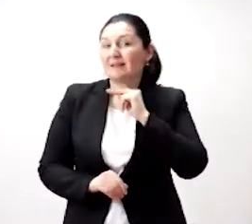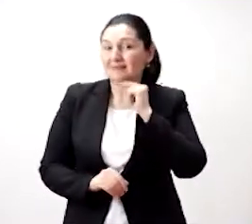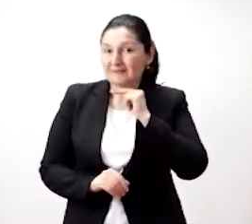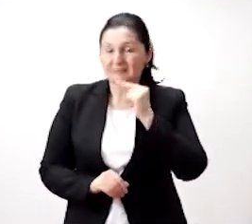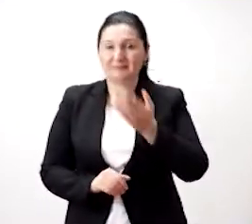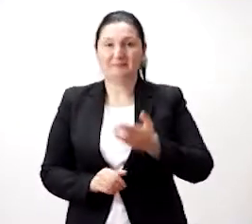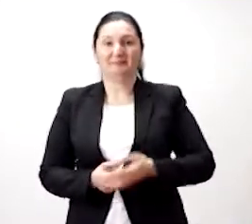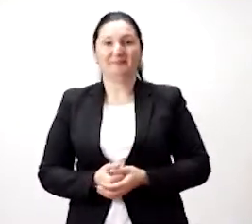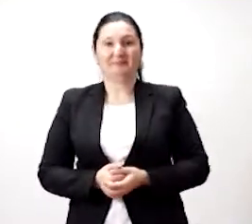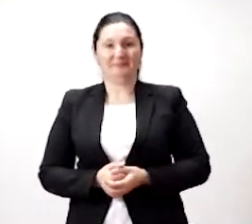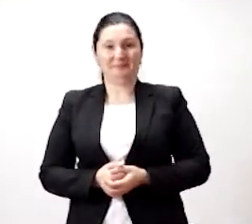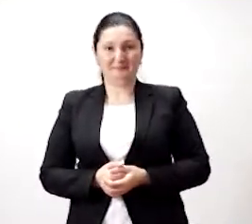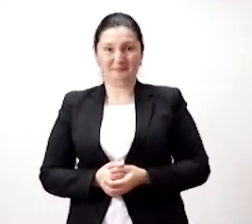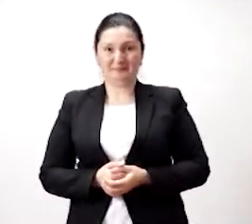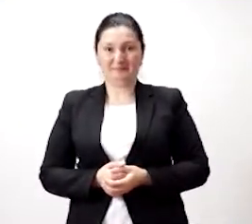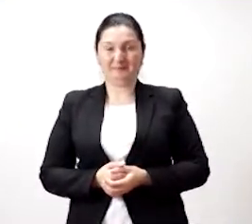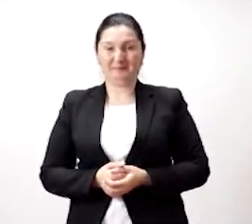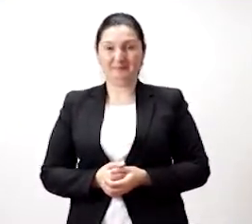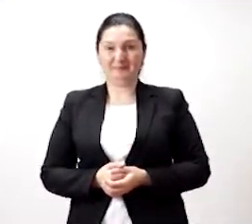гӯш диҳем.